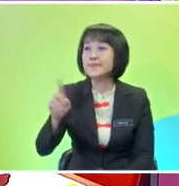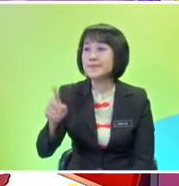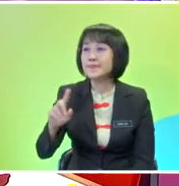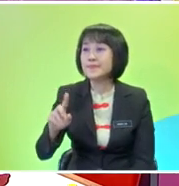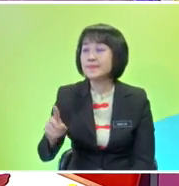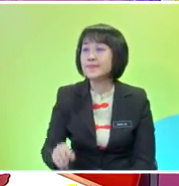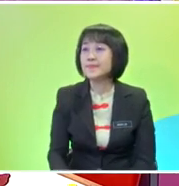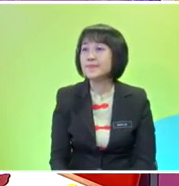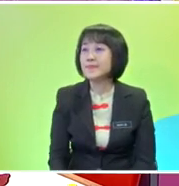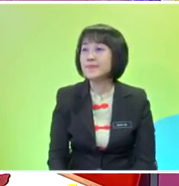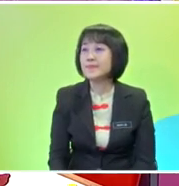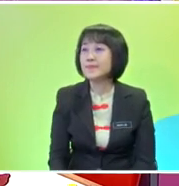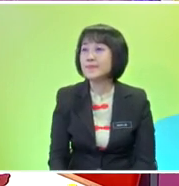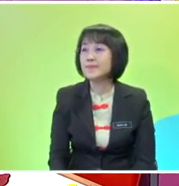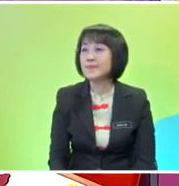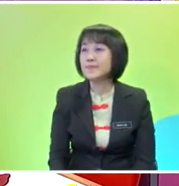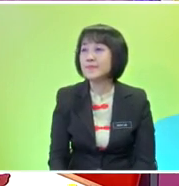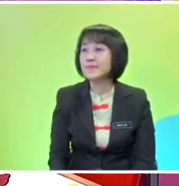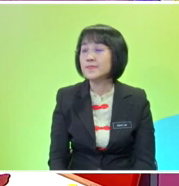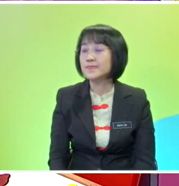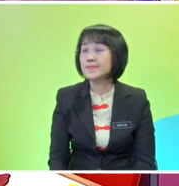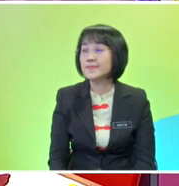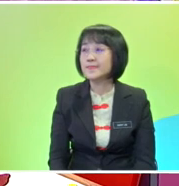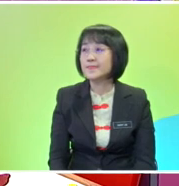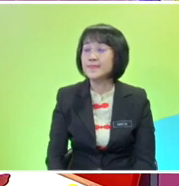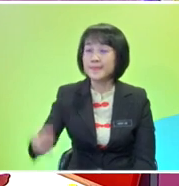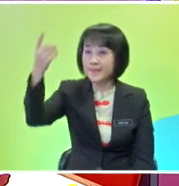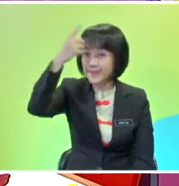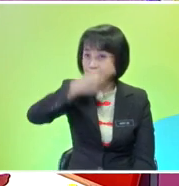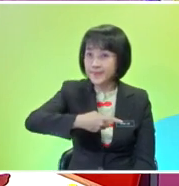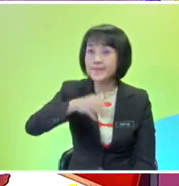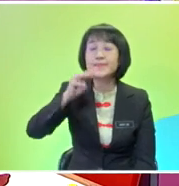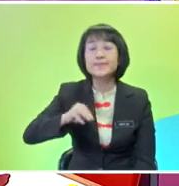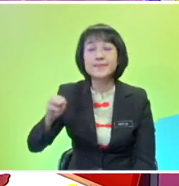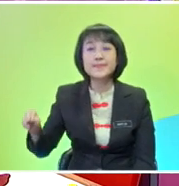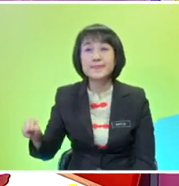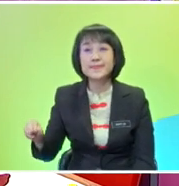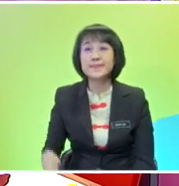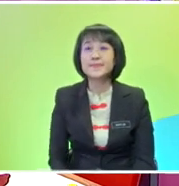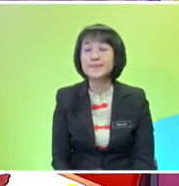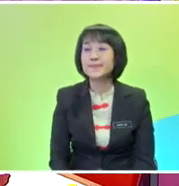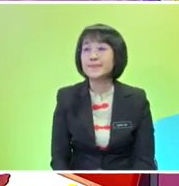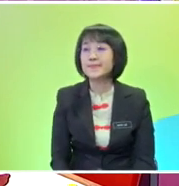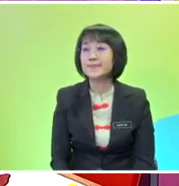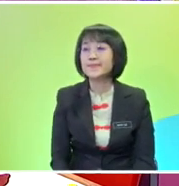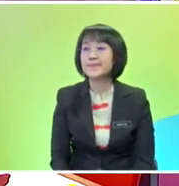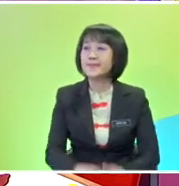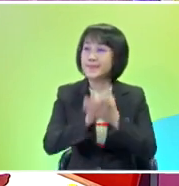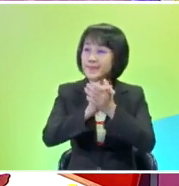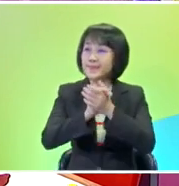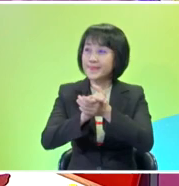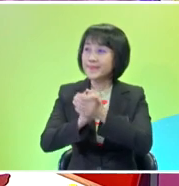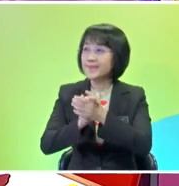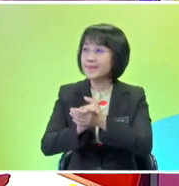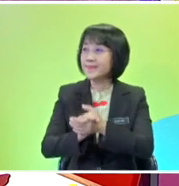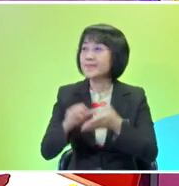riba berada di mana di hadapan pelajar murid tersebut Cikgu ya di hadapan atau di de di depan tahniah